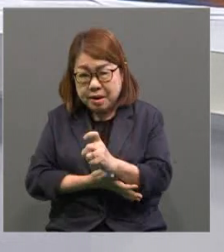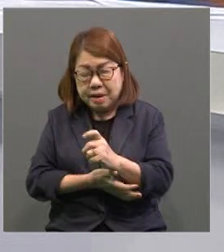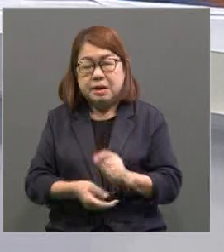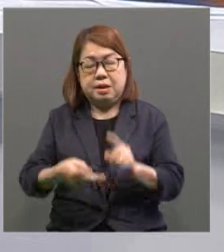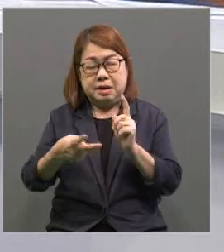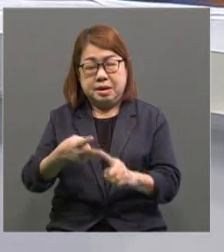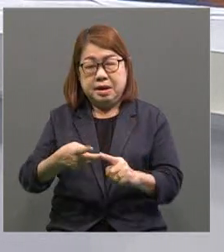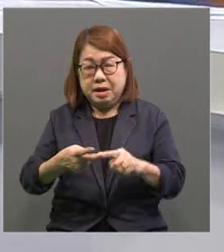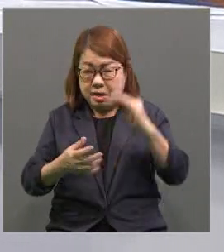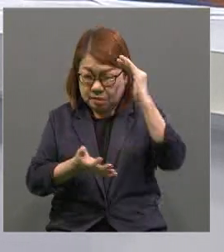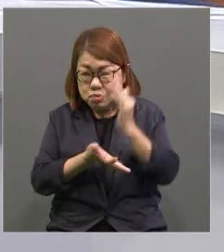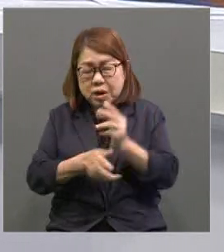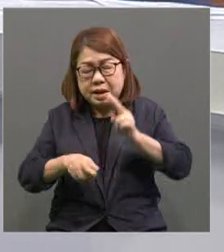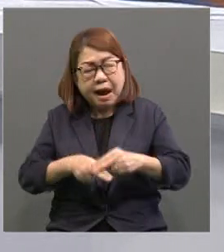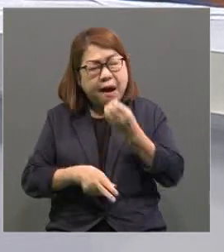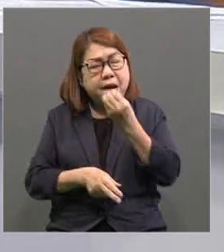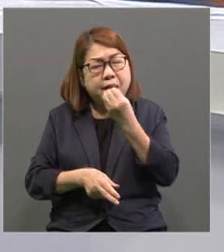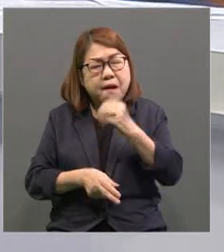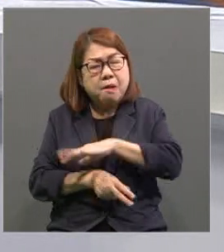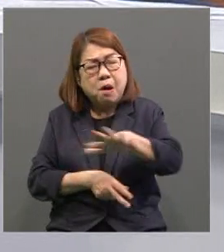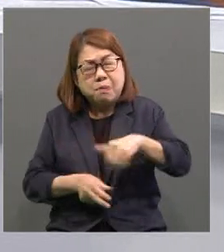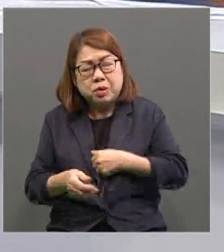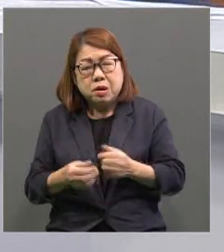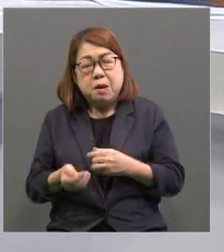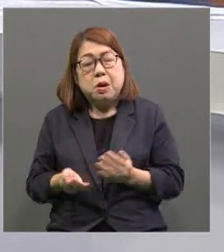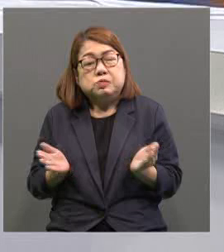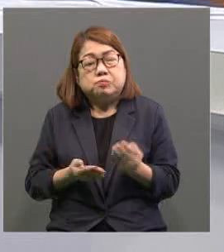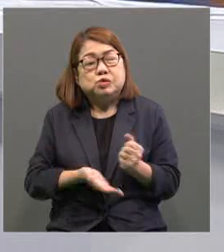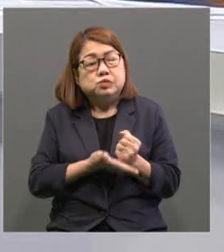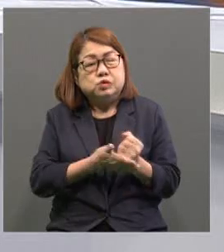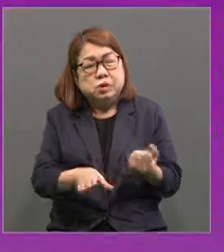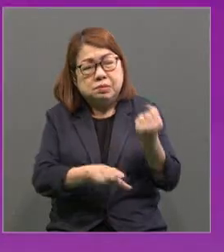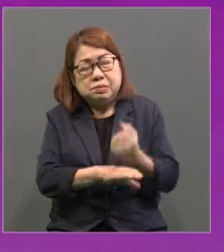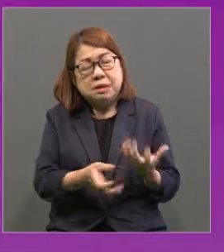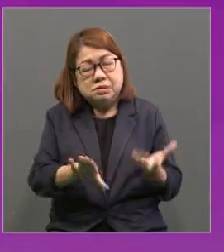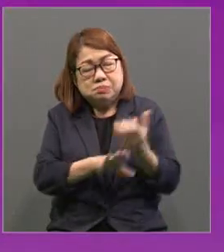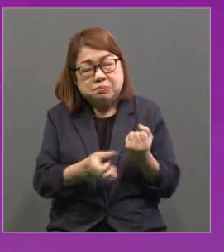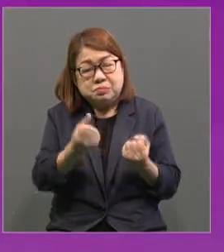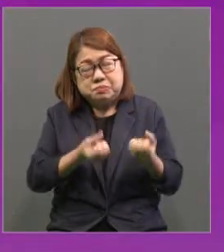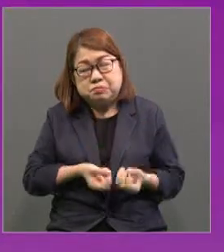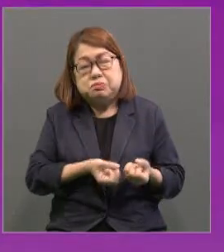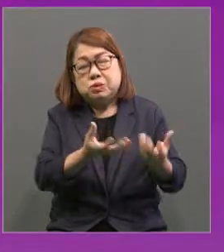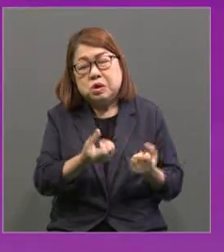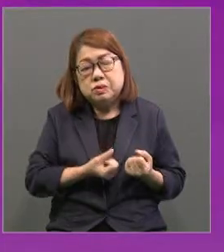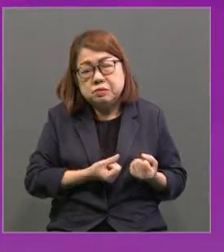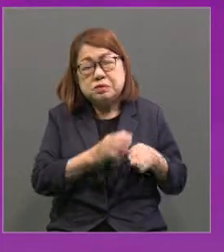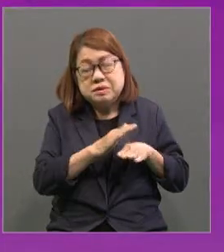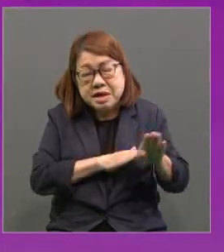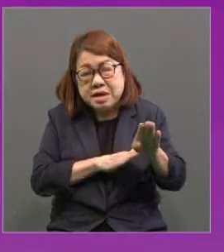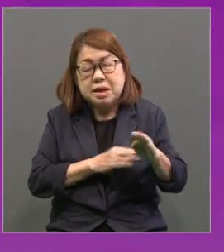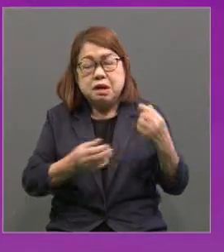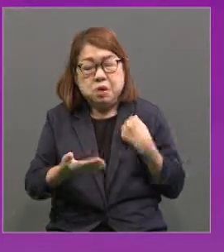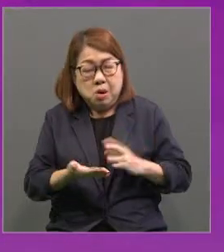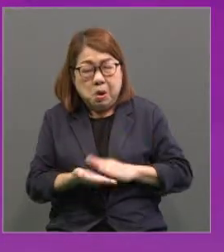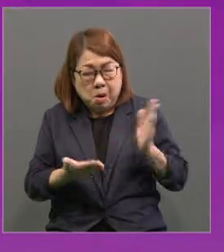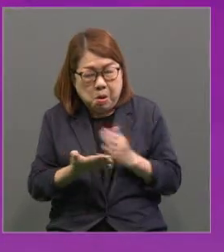ตำรวจให้การช่วยเหลือกำนันนกหลบหนีจำนวน7ลังด้วยกันนะคะกว่า 7,000 หน้านำไปส่งให้อัยการเพื่อพิ